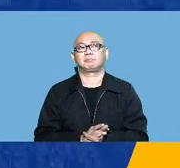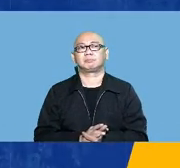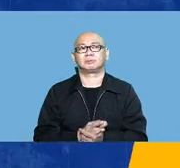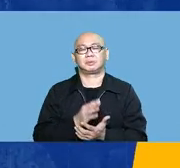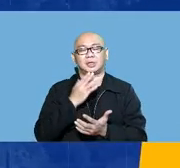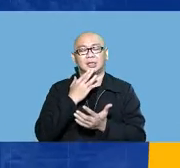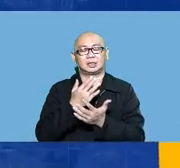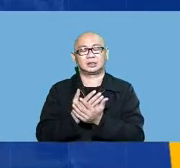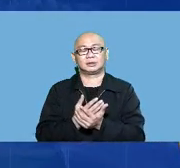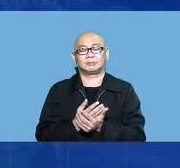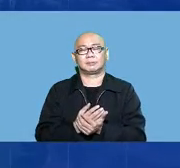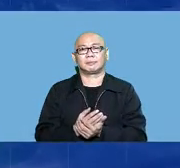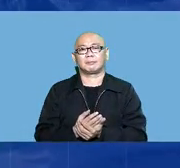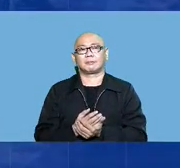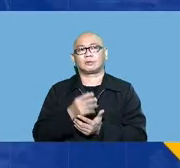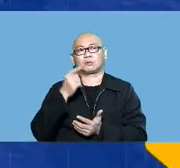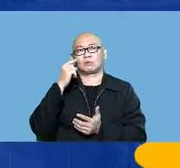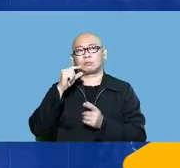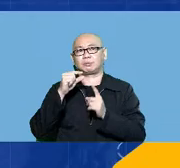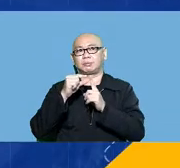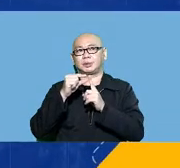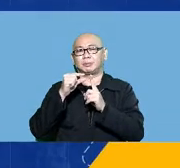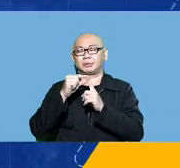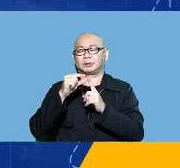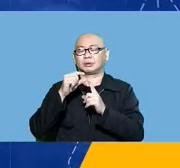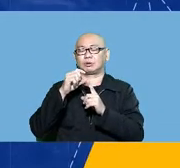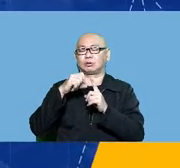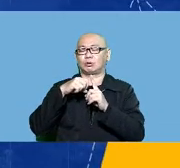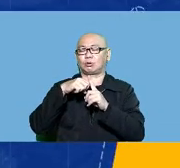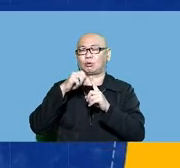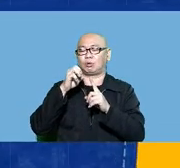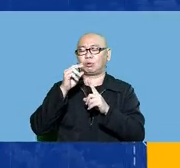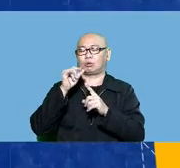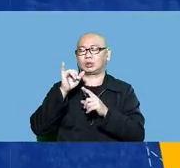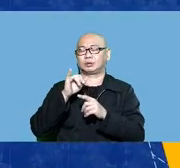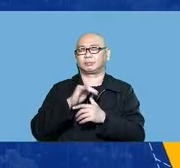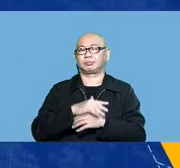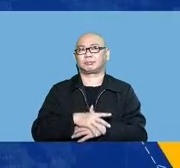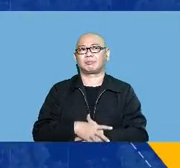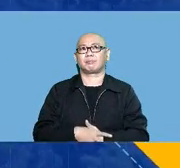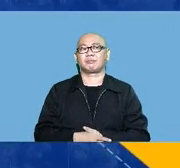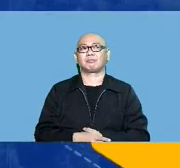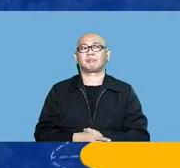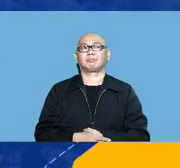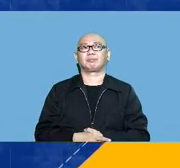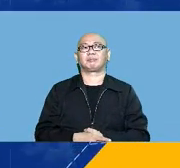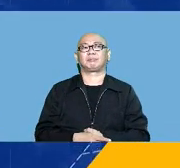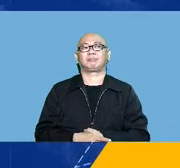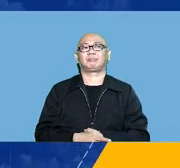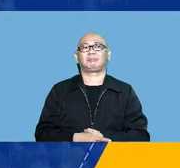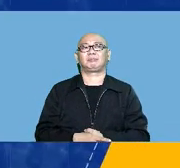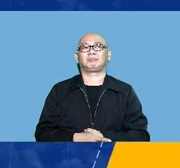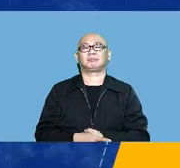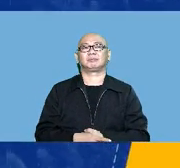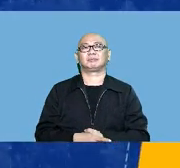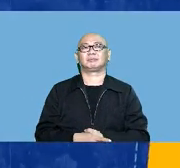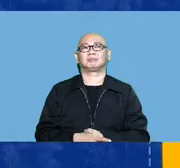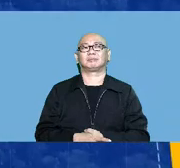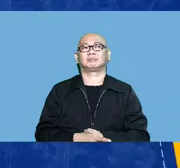Matur nuwun juga pada PP Kori, Ketua Prof. Don lagi ini Prof. Don perannya banyak, matur nuwun Prof.